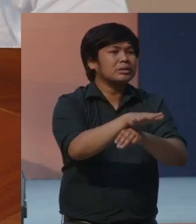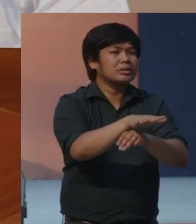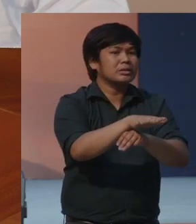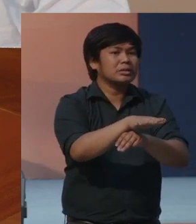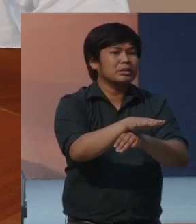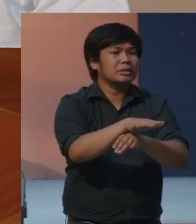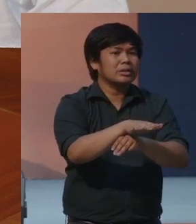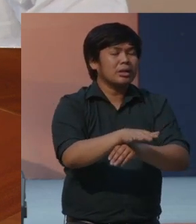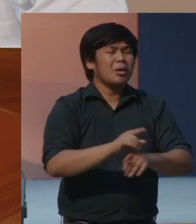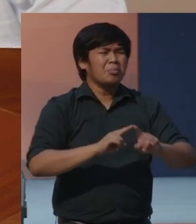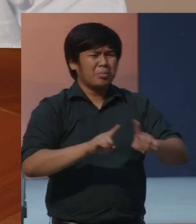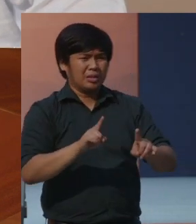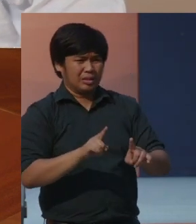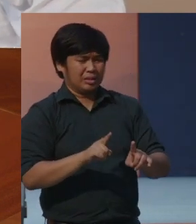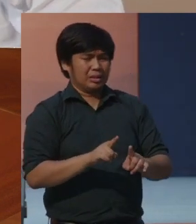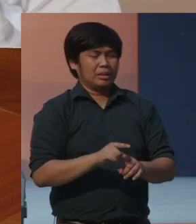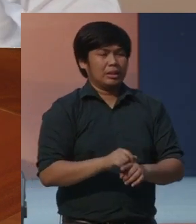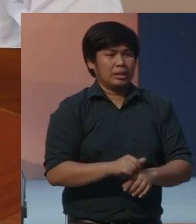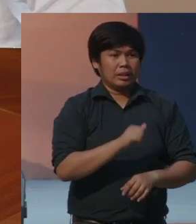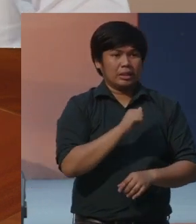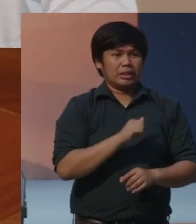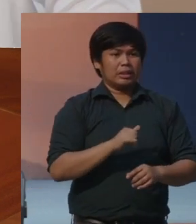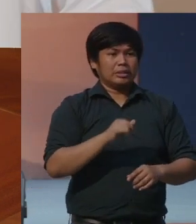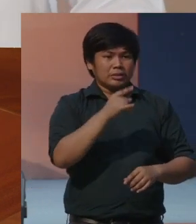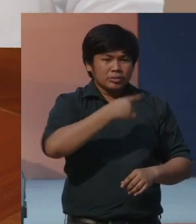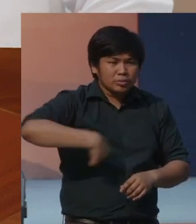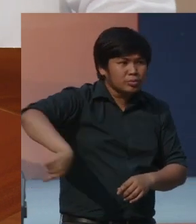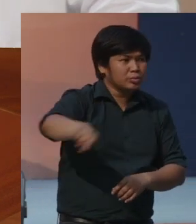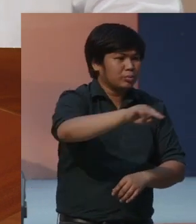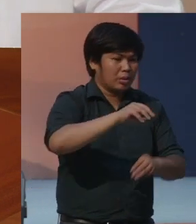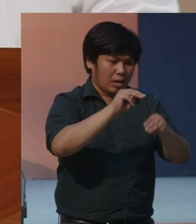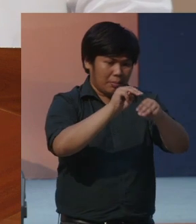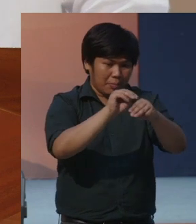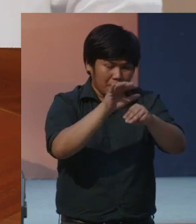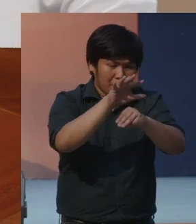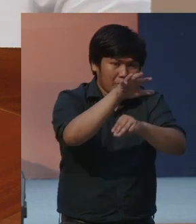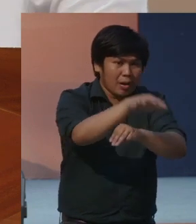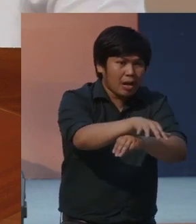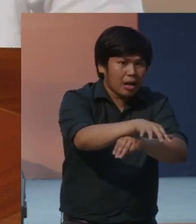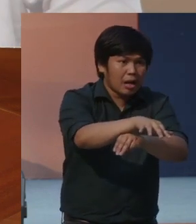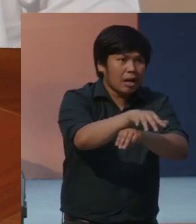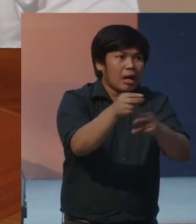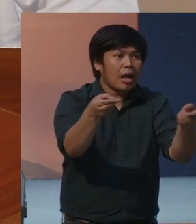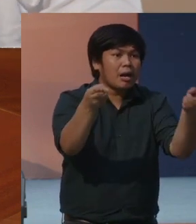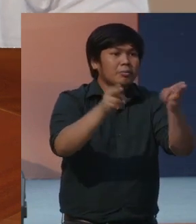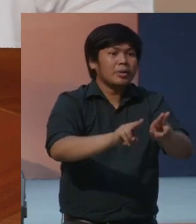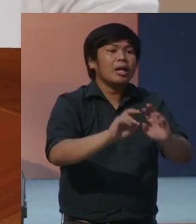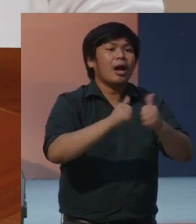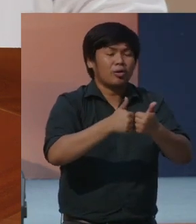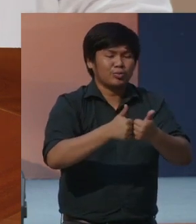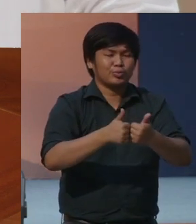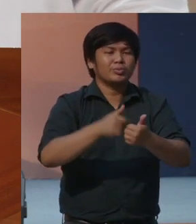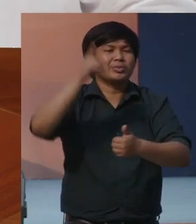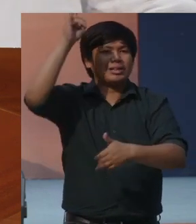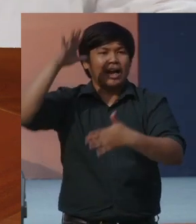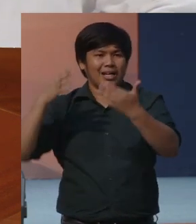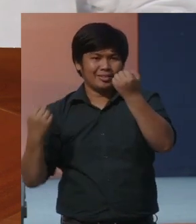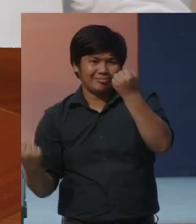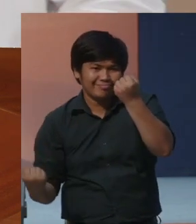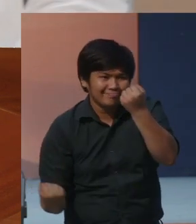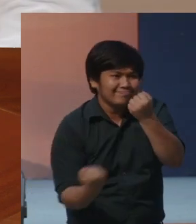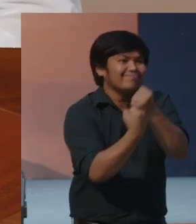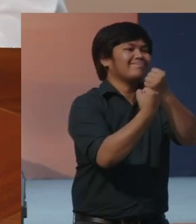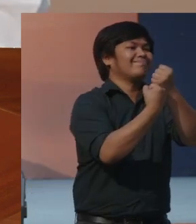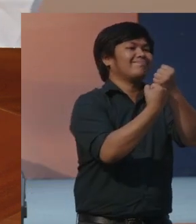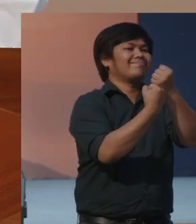yung supernatural, madalas ang karamihan ng mirakulo ay nangyayari by providence. Mas mahirap gawin